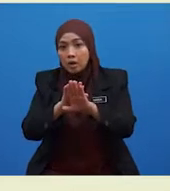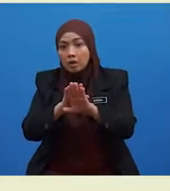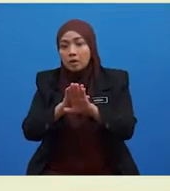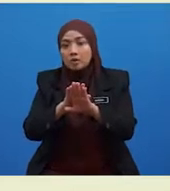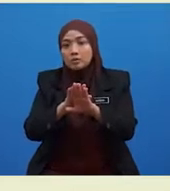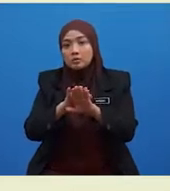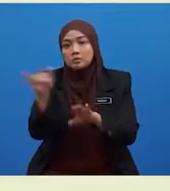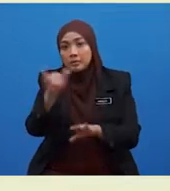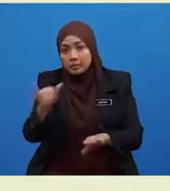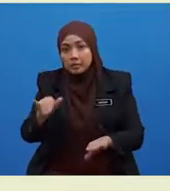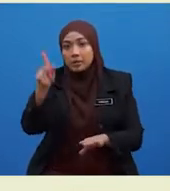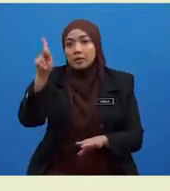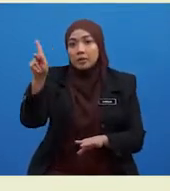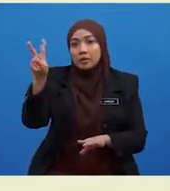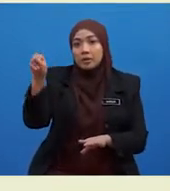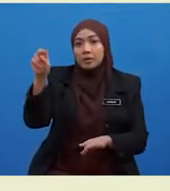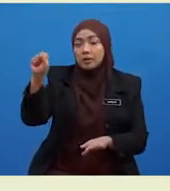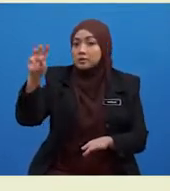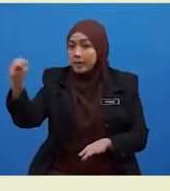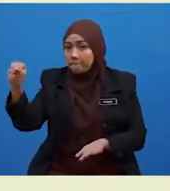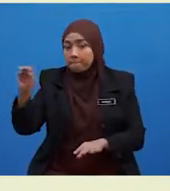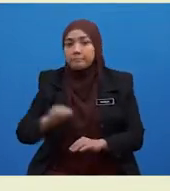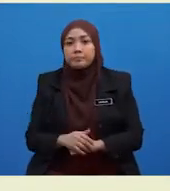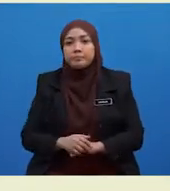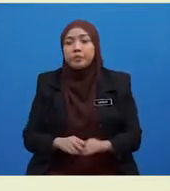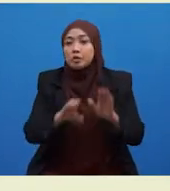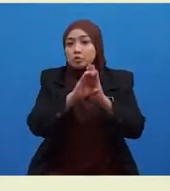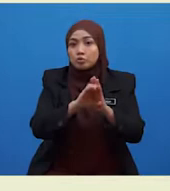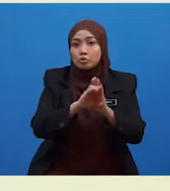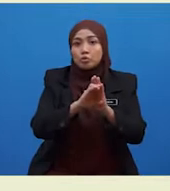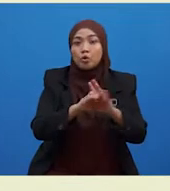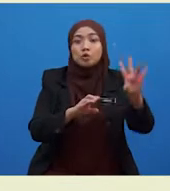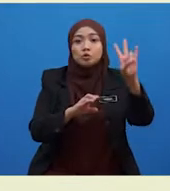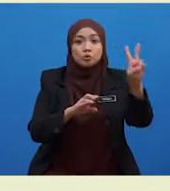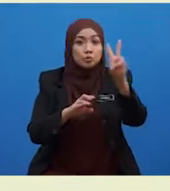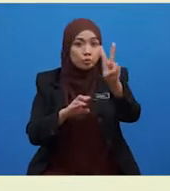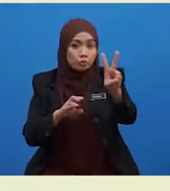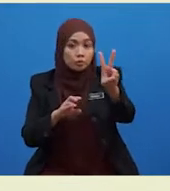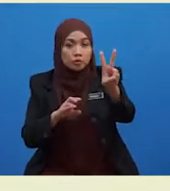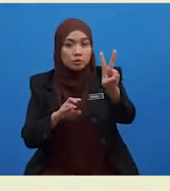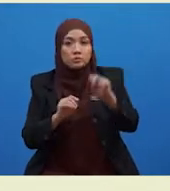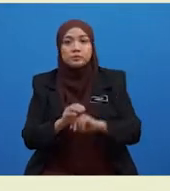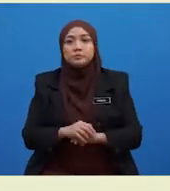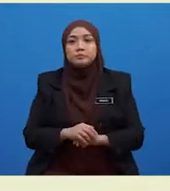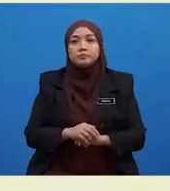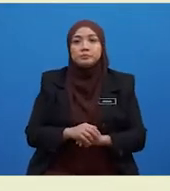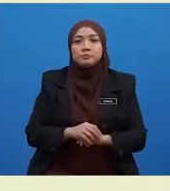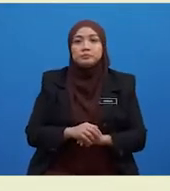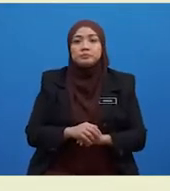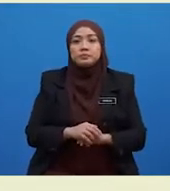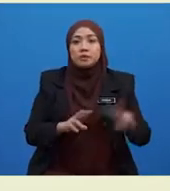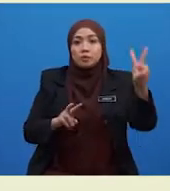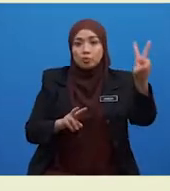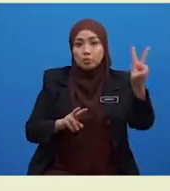tolak kadar nadi rehat bersamaan kadar nadi simpanan maksimum. Contoh, kadar nadi rehat 72. Jadi, kadar nadi